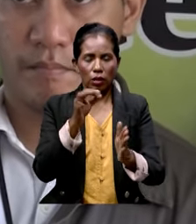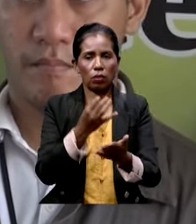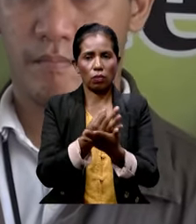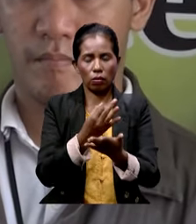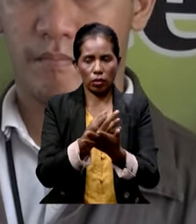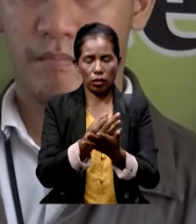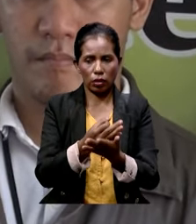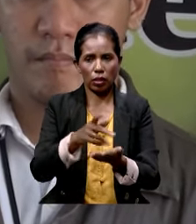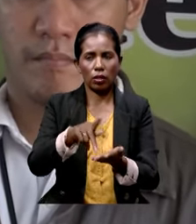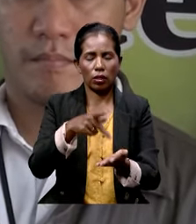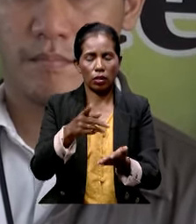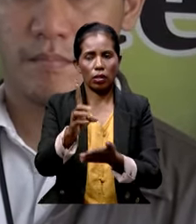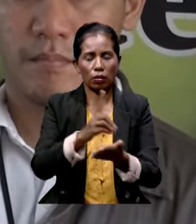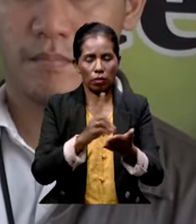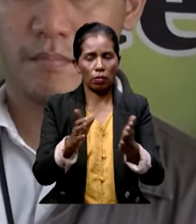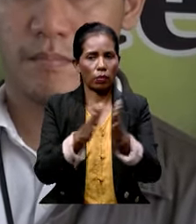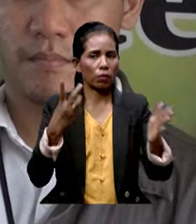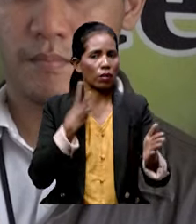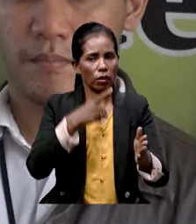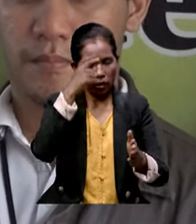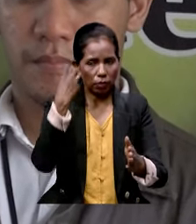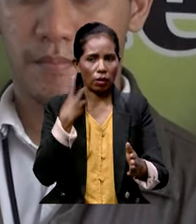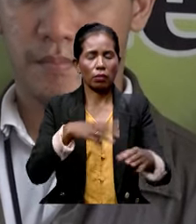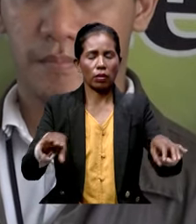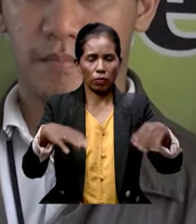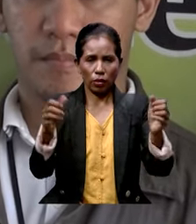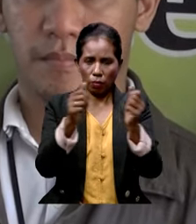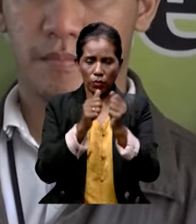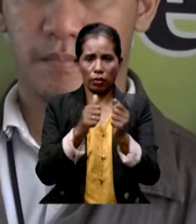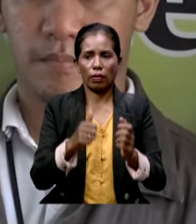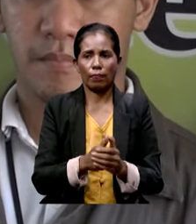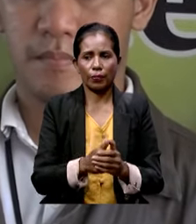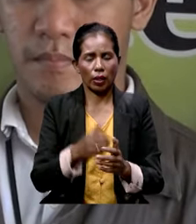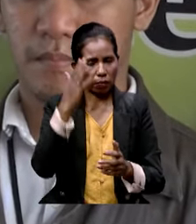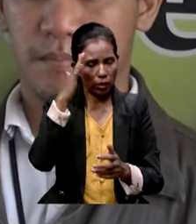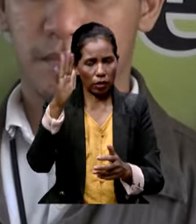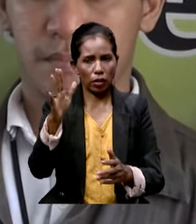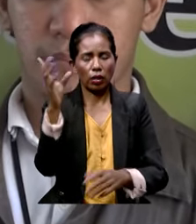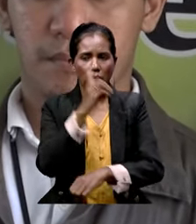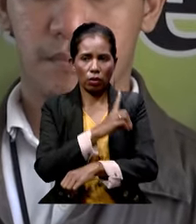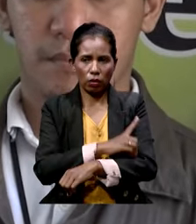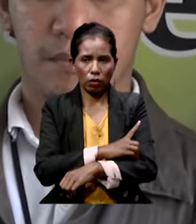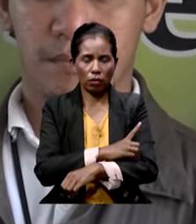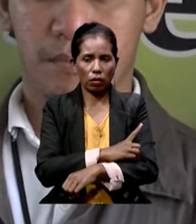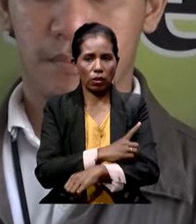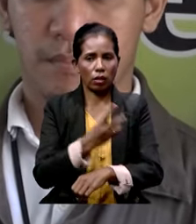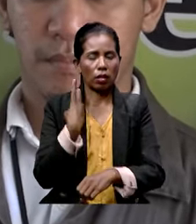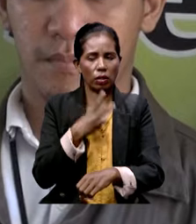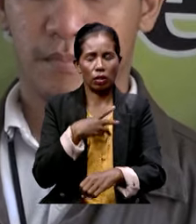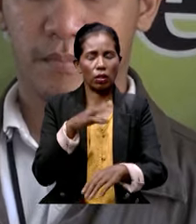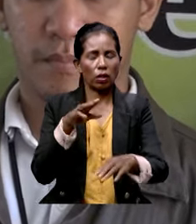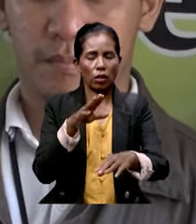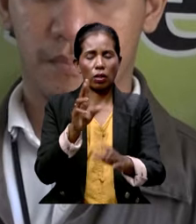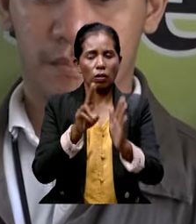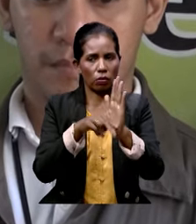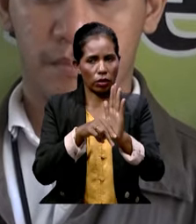ami hanarang katak te diskrimina buat mami, tambah ami servisu tarje tu nelara. Lahatene loron, lahatene kalang, lahatene oras,